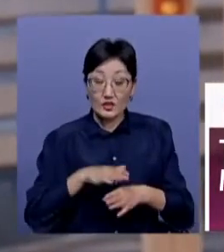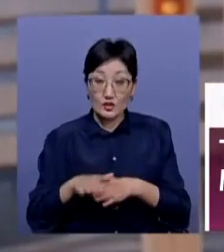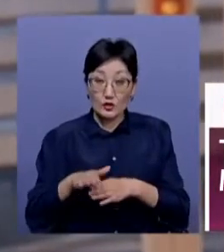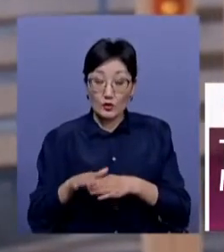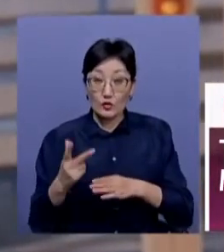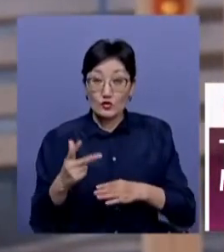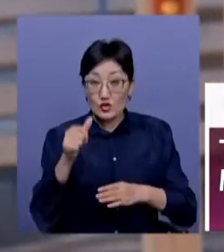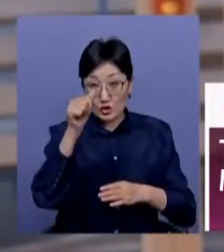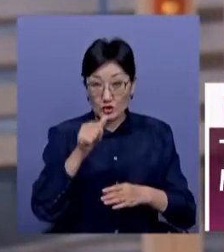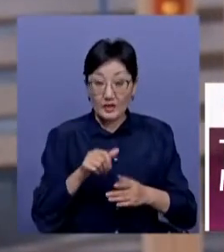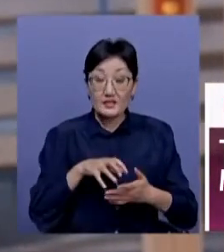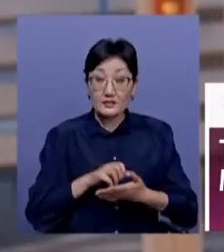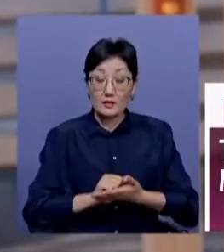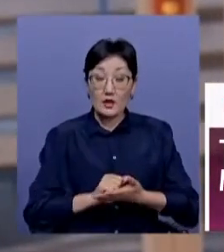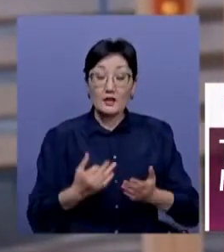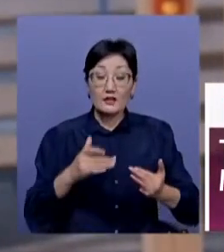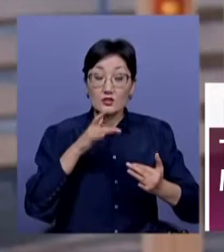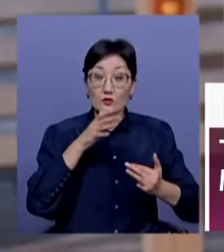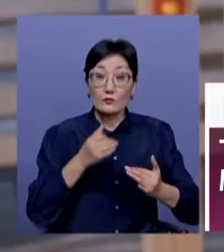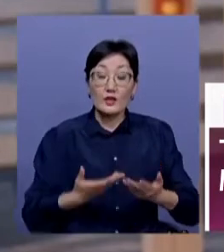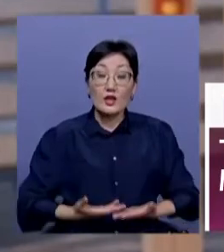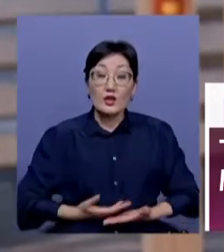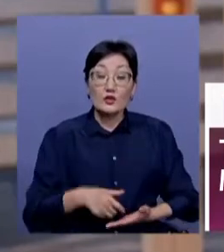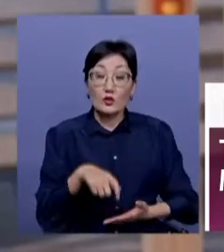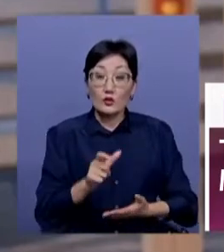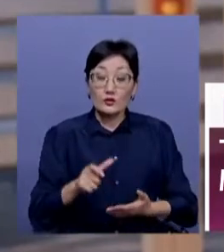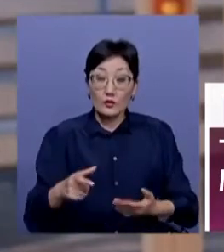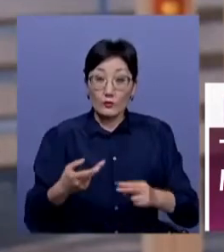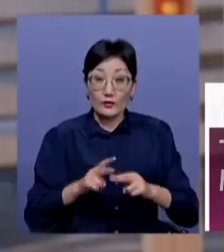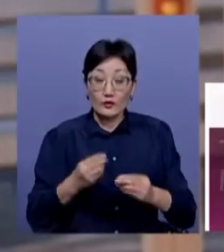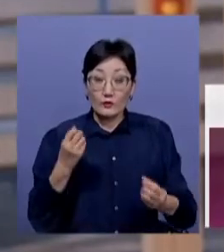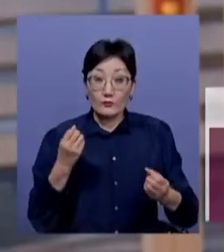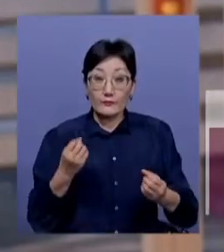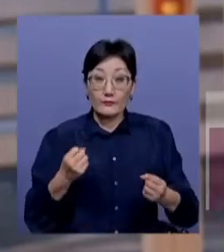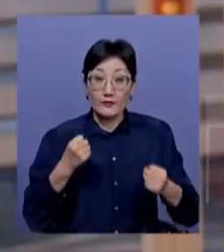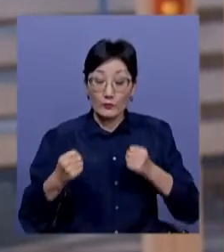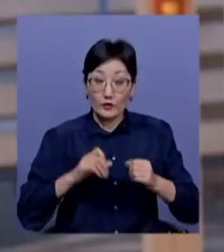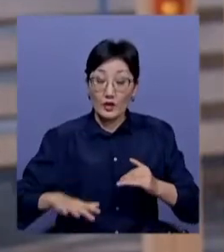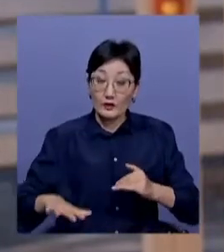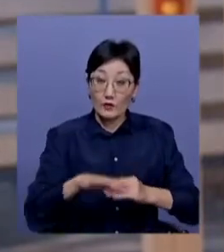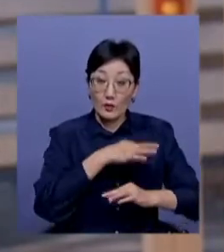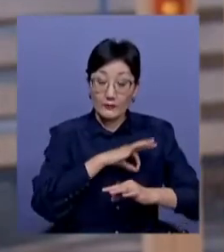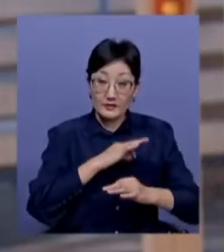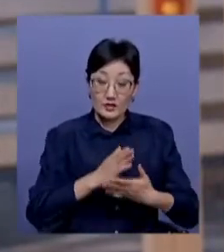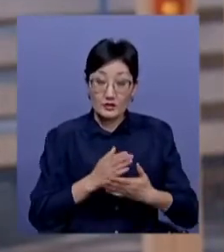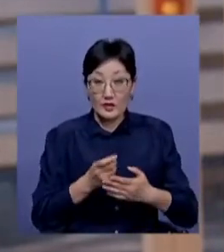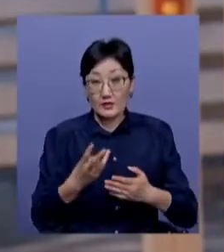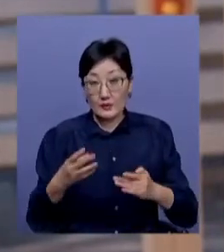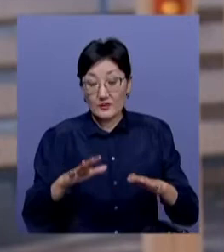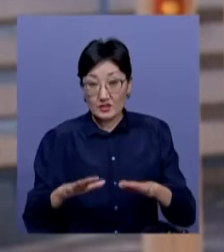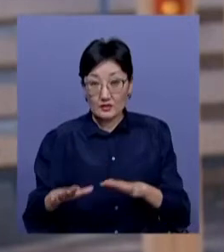ай алаң. Енді қазіргі уақытта тұрғындар бұл спорт алаңын пайдаланып жатыр. Сондықтан кейбір